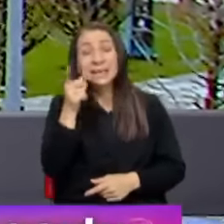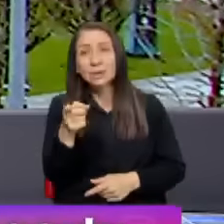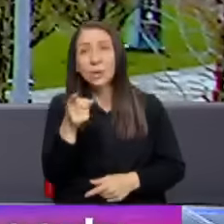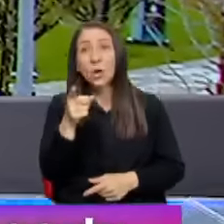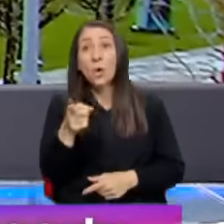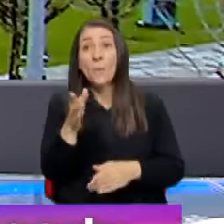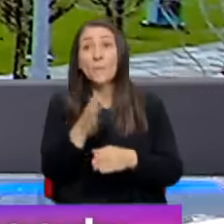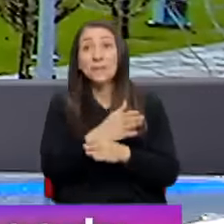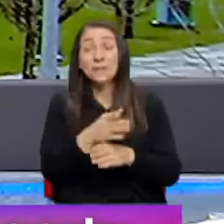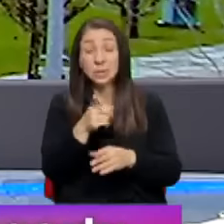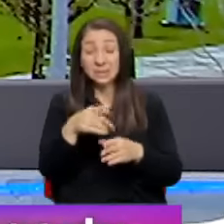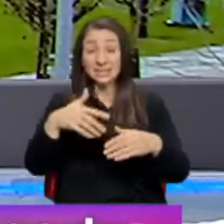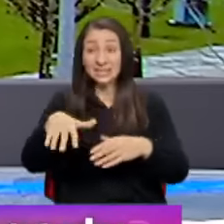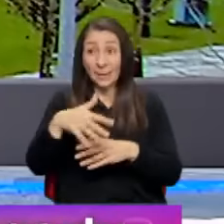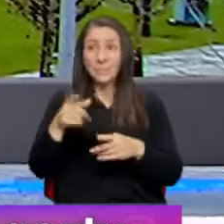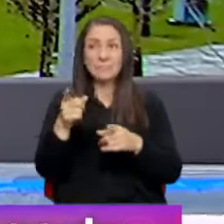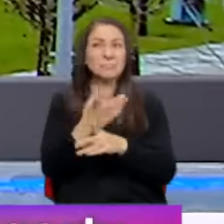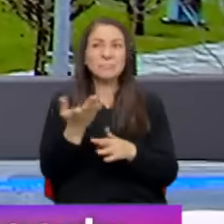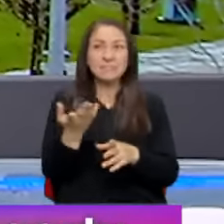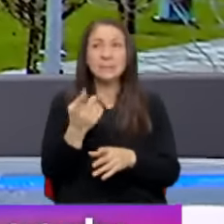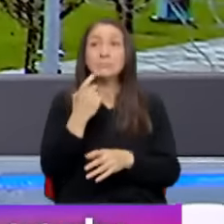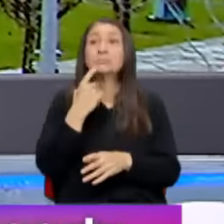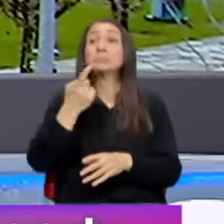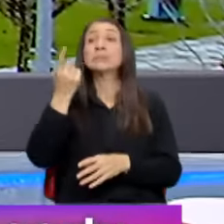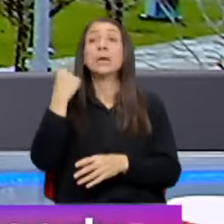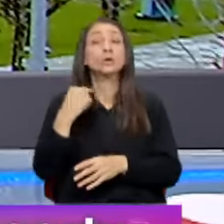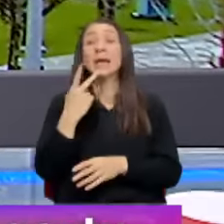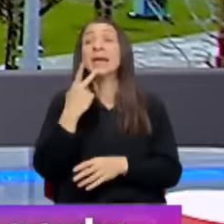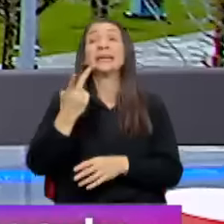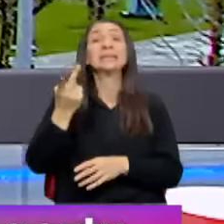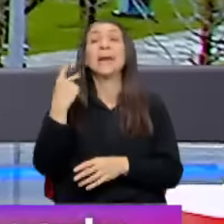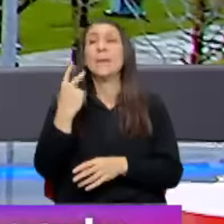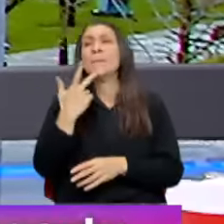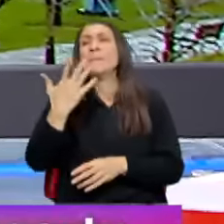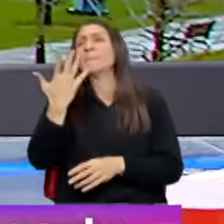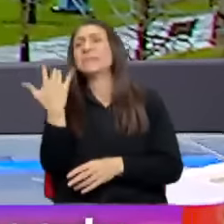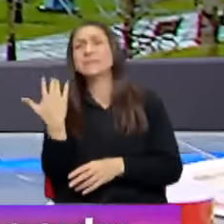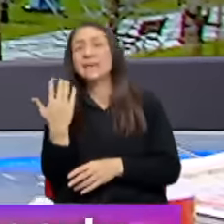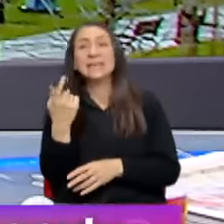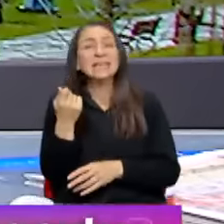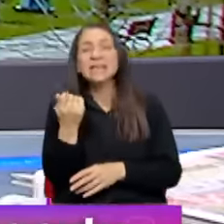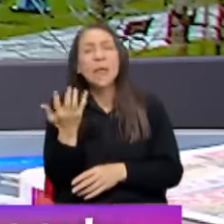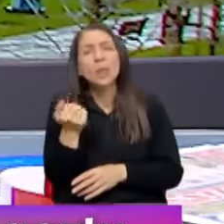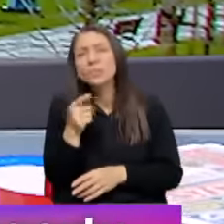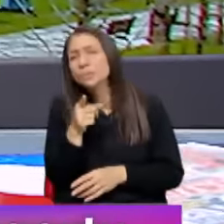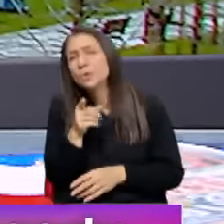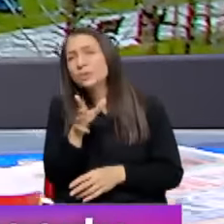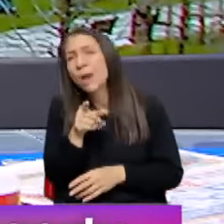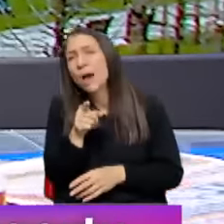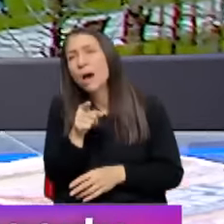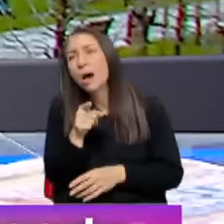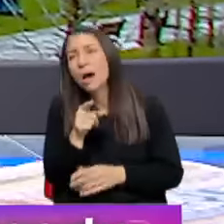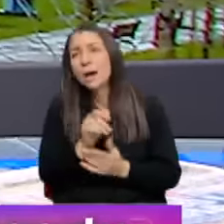O ürünü, o sebzeyi bir sene önce, iki sene önce, beş sene önce ne kadardan alıyordunuz acaba?